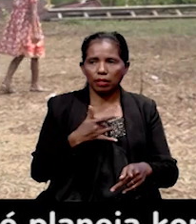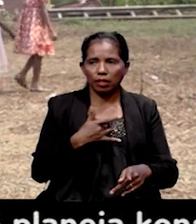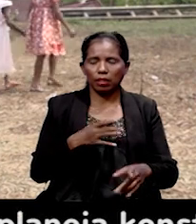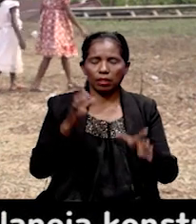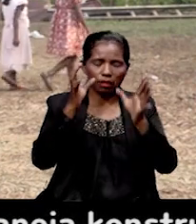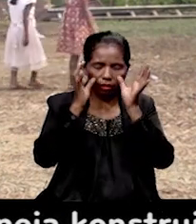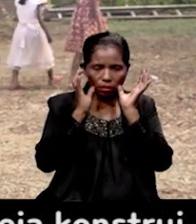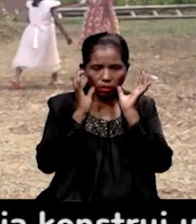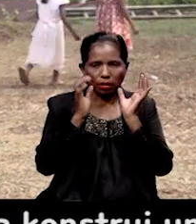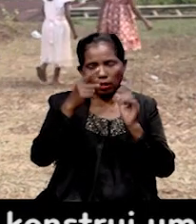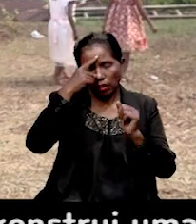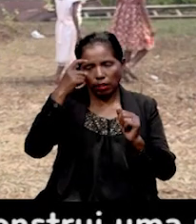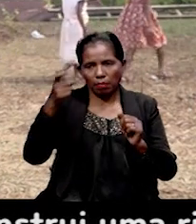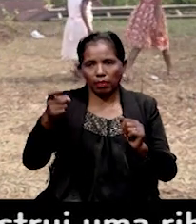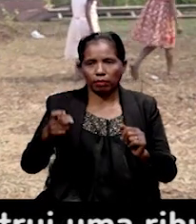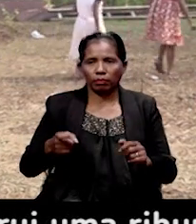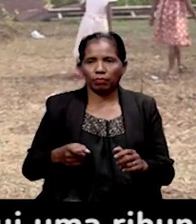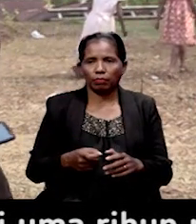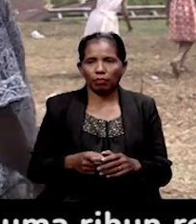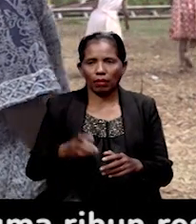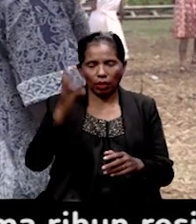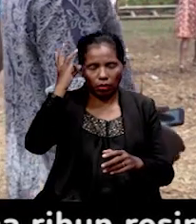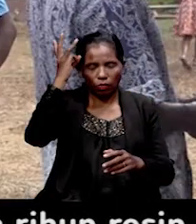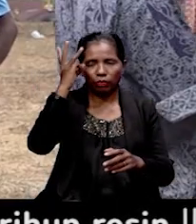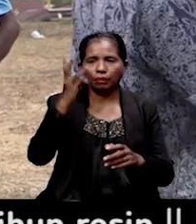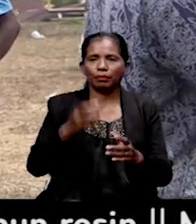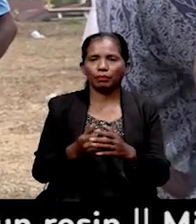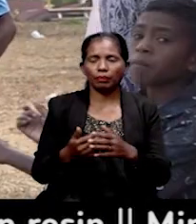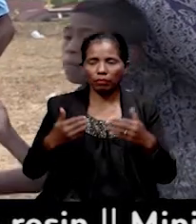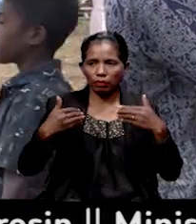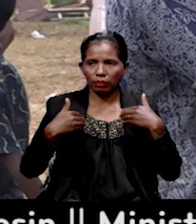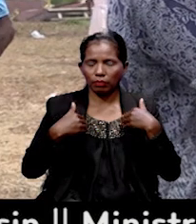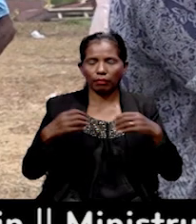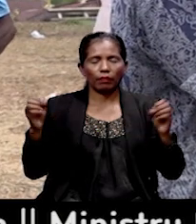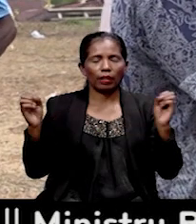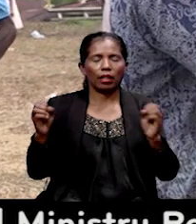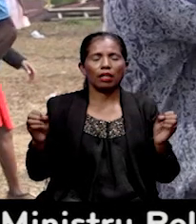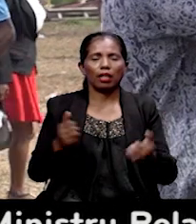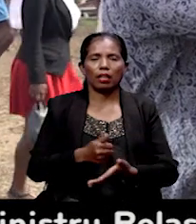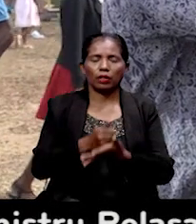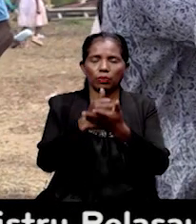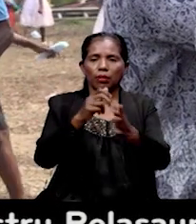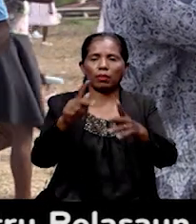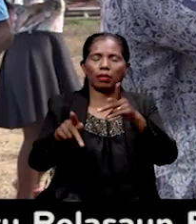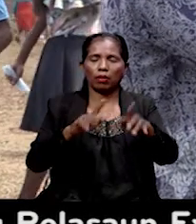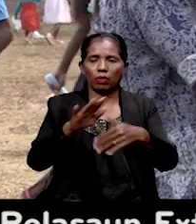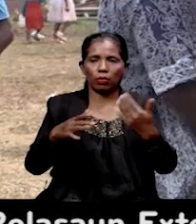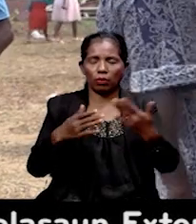Tristi, tambarit preocupa sa unibe maka iha la subsiente ba komunidade sira hutu.